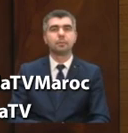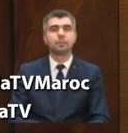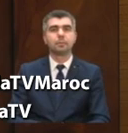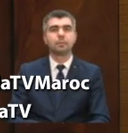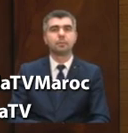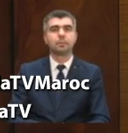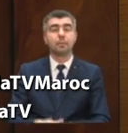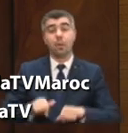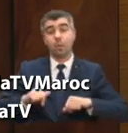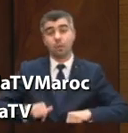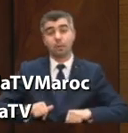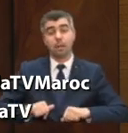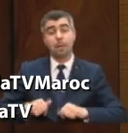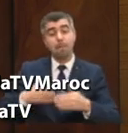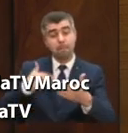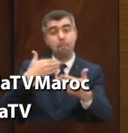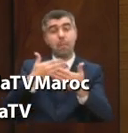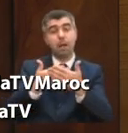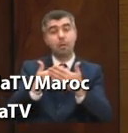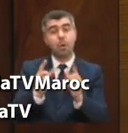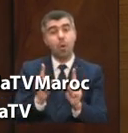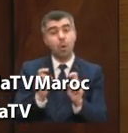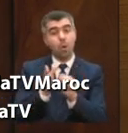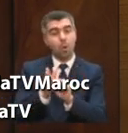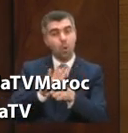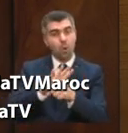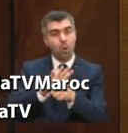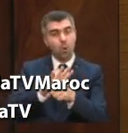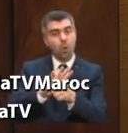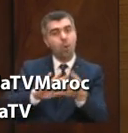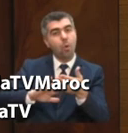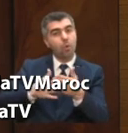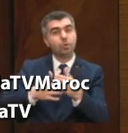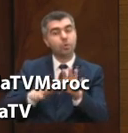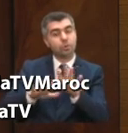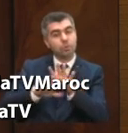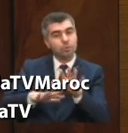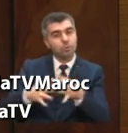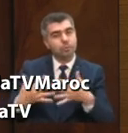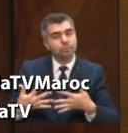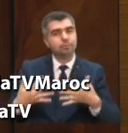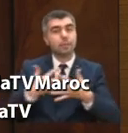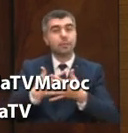سيد الوزير، ما بعد زمن كورونا سيتطلب منا مجهود جماعي من كل من موقعه لنتجاوز